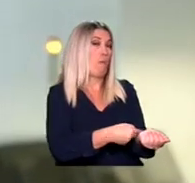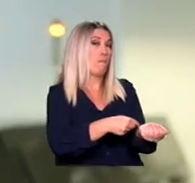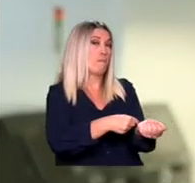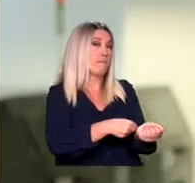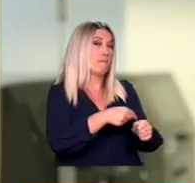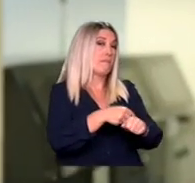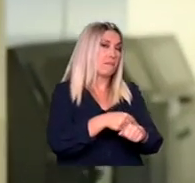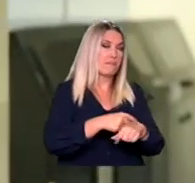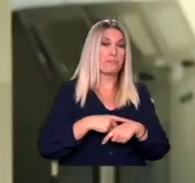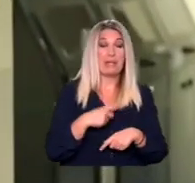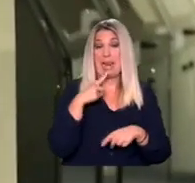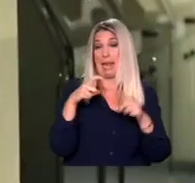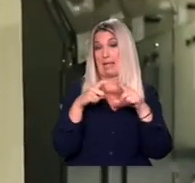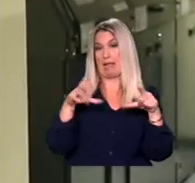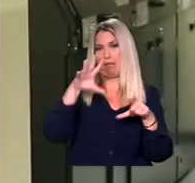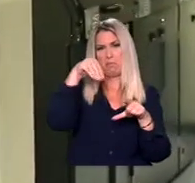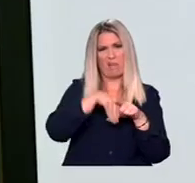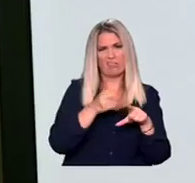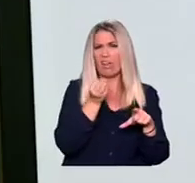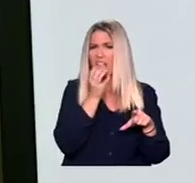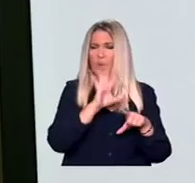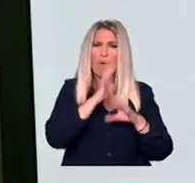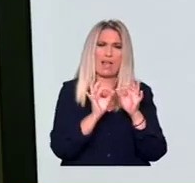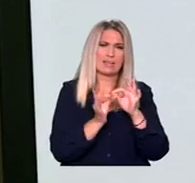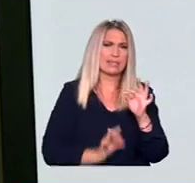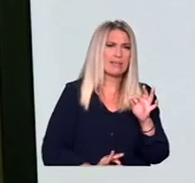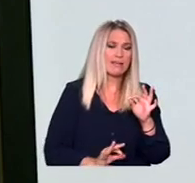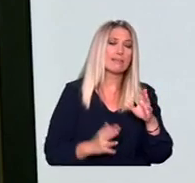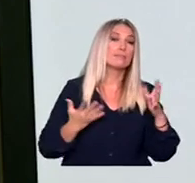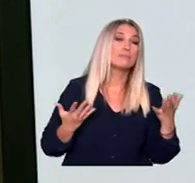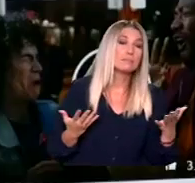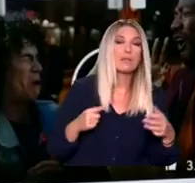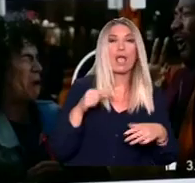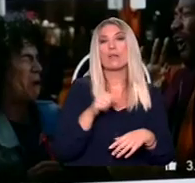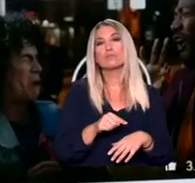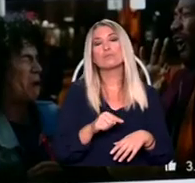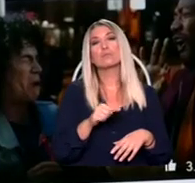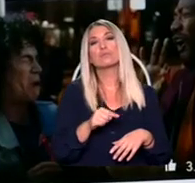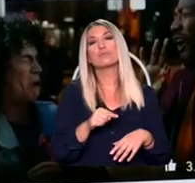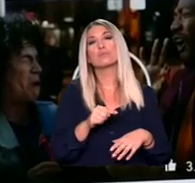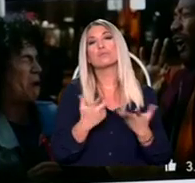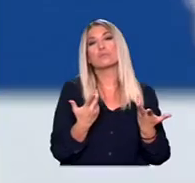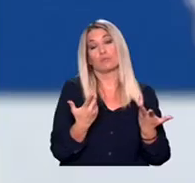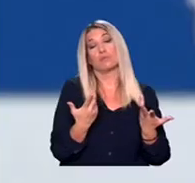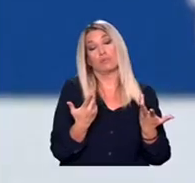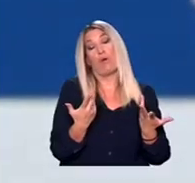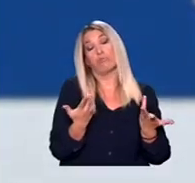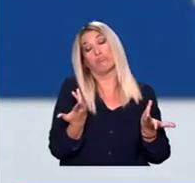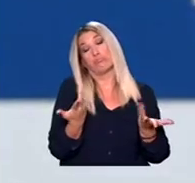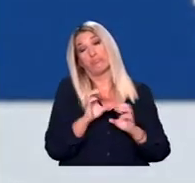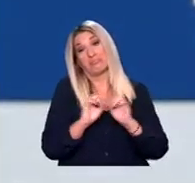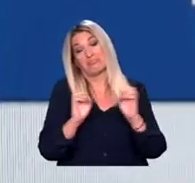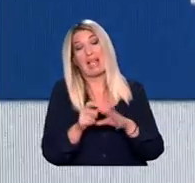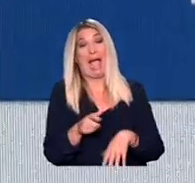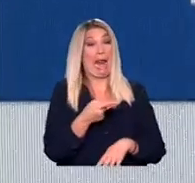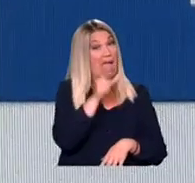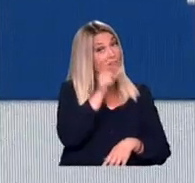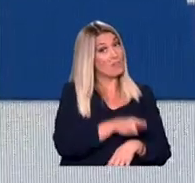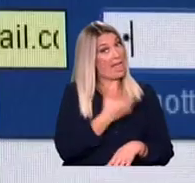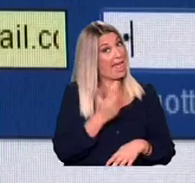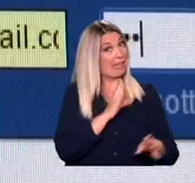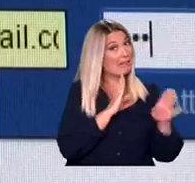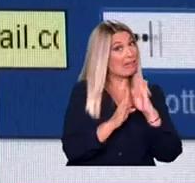πολλά προσωπικά στοιχεία σε μία κάρτα. Είναι και ο λόγος άλλωστε που δεν έχει βγάλει διαβατήριο, παρά το γεγονός πως διατηρεί λογαριασμό στο